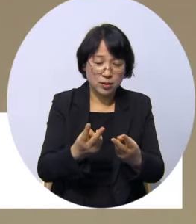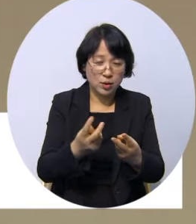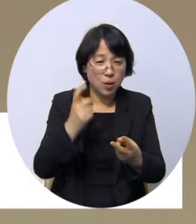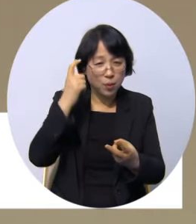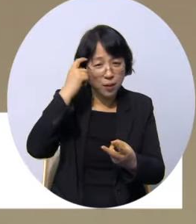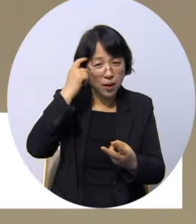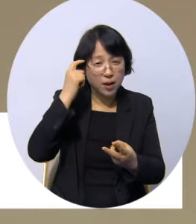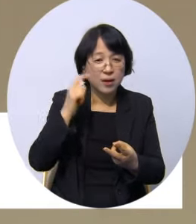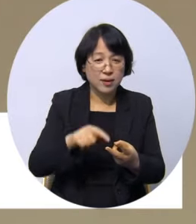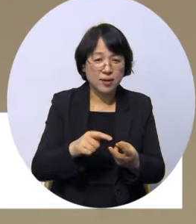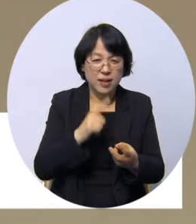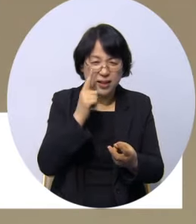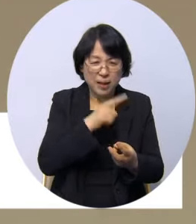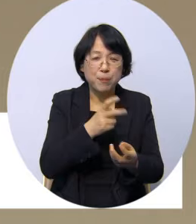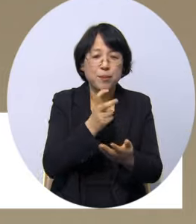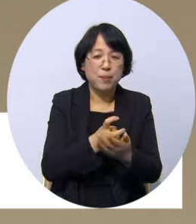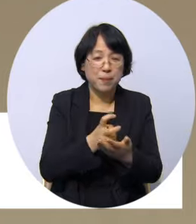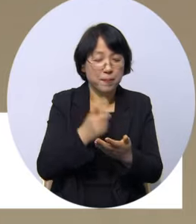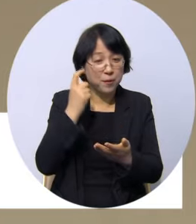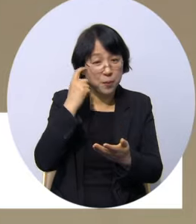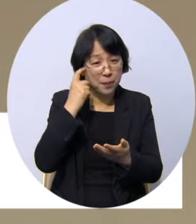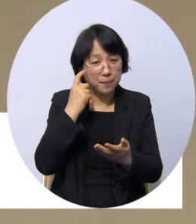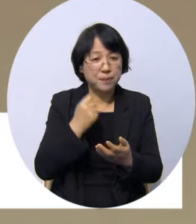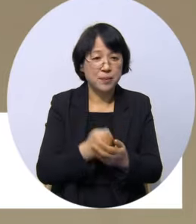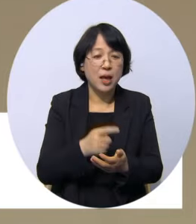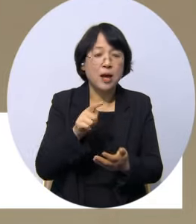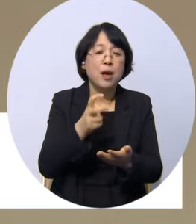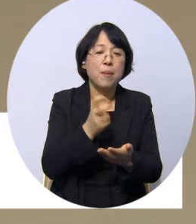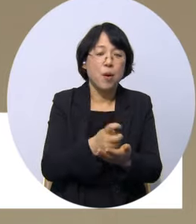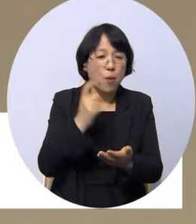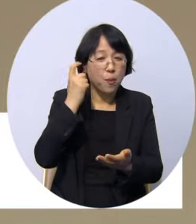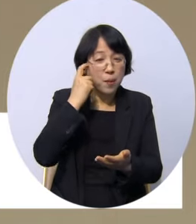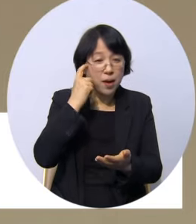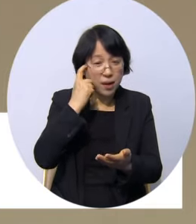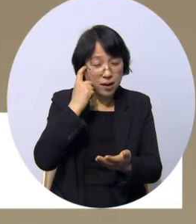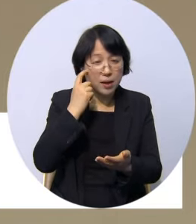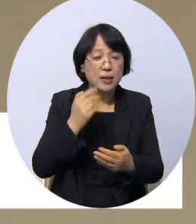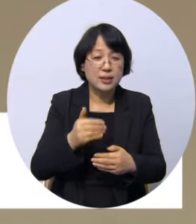처분은 내리지 말아야지 뭐 아니 이런 법을 왜